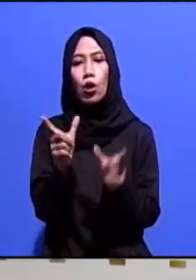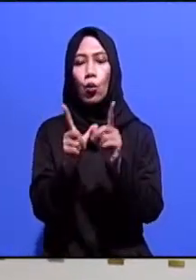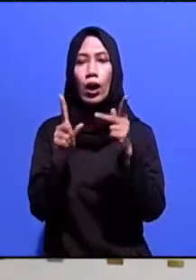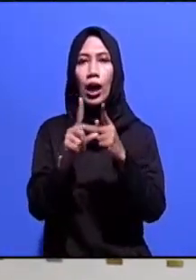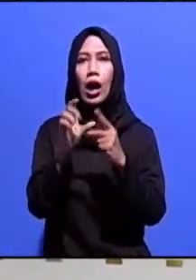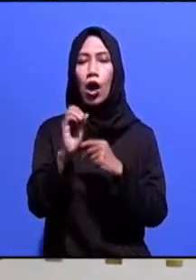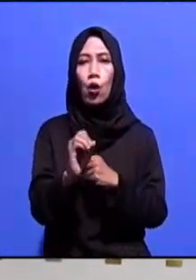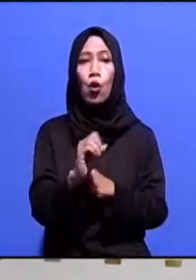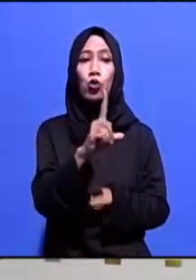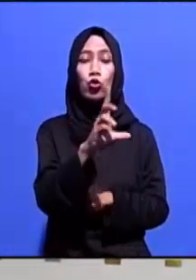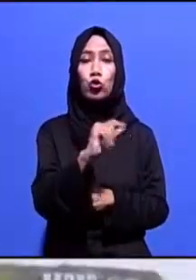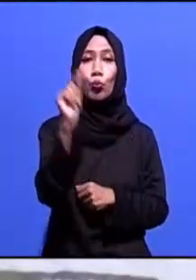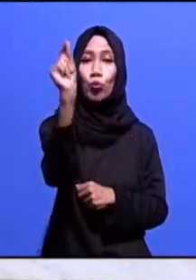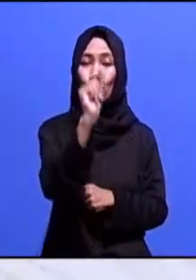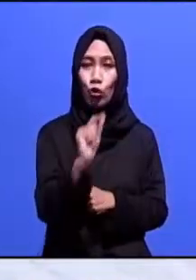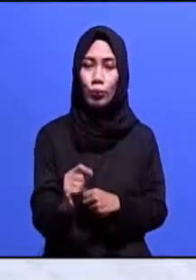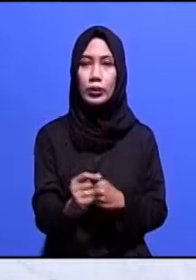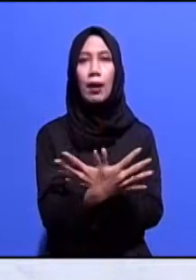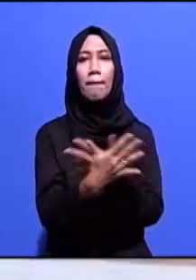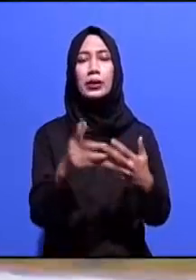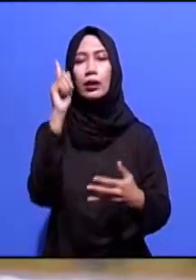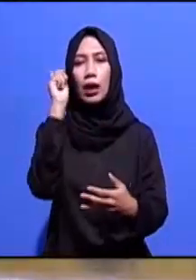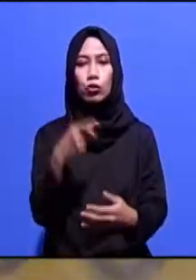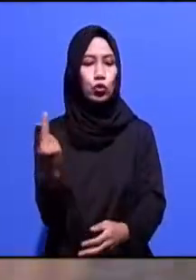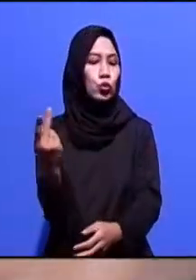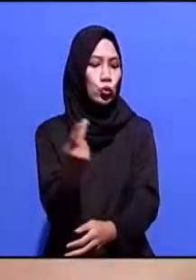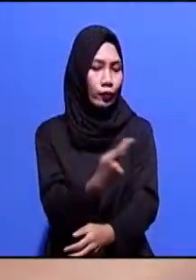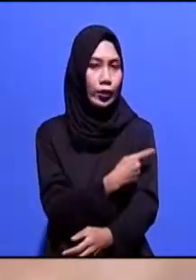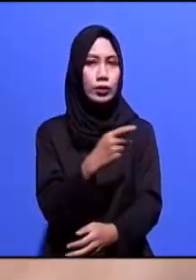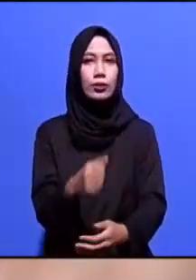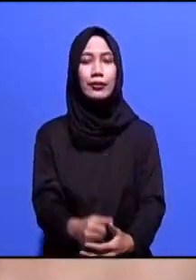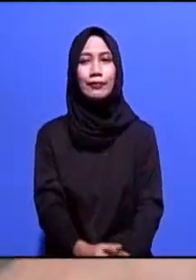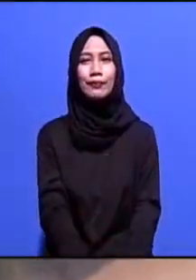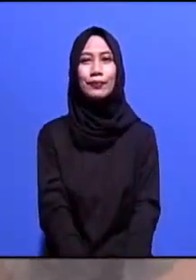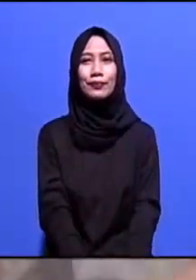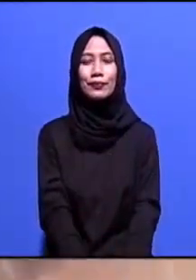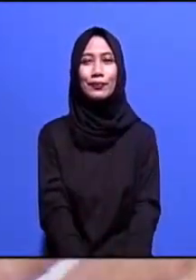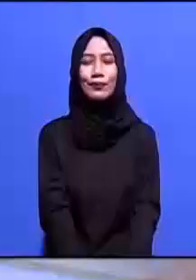sebanyak 70% dari total jumlah penduduk. Tim Liputan Transmedia.